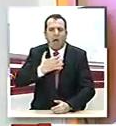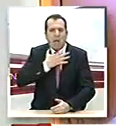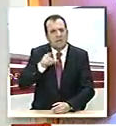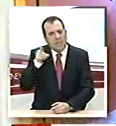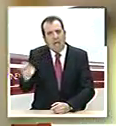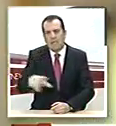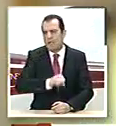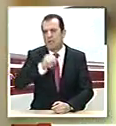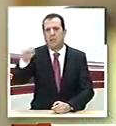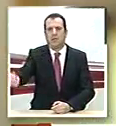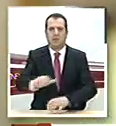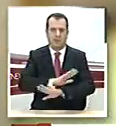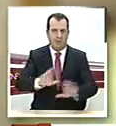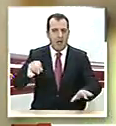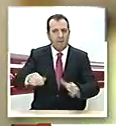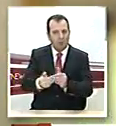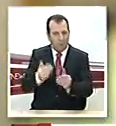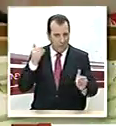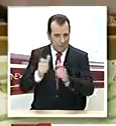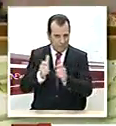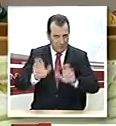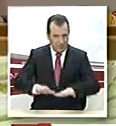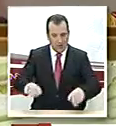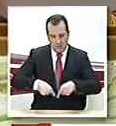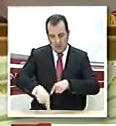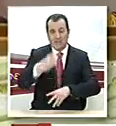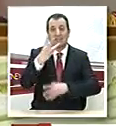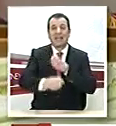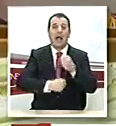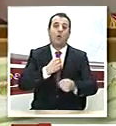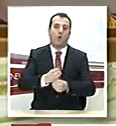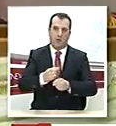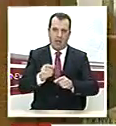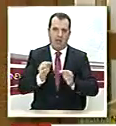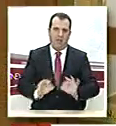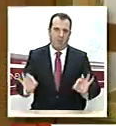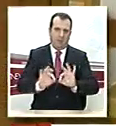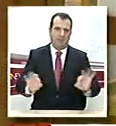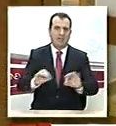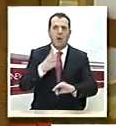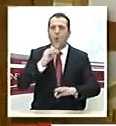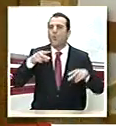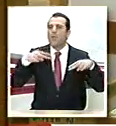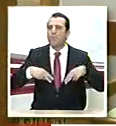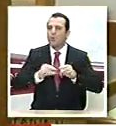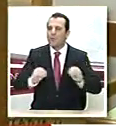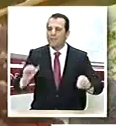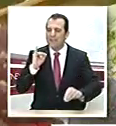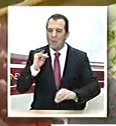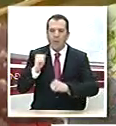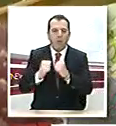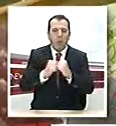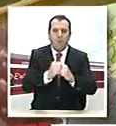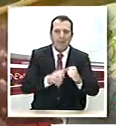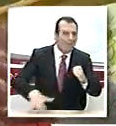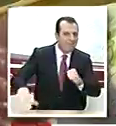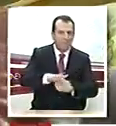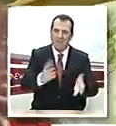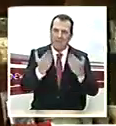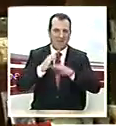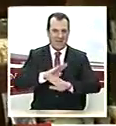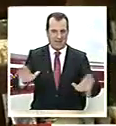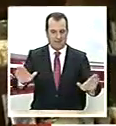υποχρεωτική προσχολική εκπαίδευση θα εφαρμοστεί εντός τριετίας, καθώς το Υπουργείο θεωρεί ότι οι δομές δεν είναι ακόμη οι κατάλληλες σε όλα τα νηπιαγωγεία.